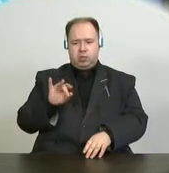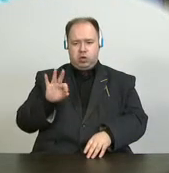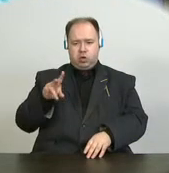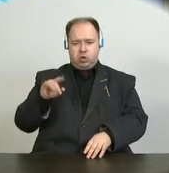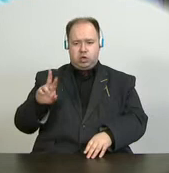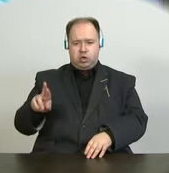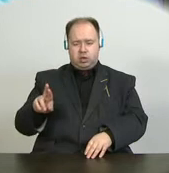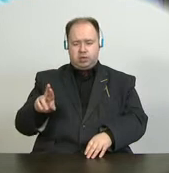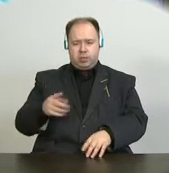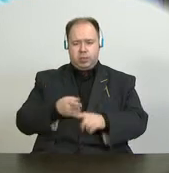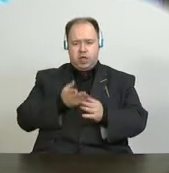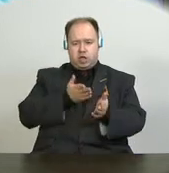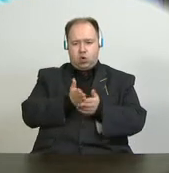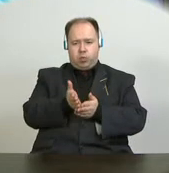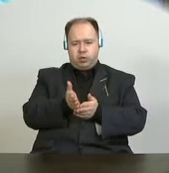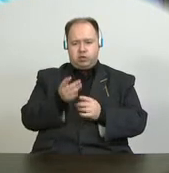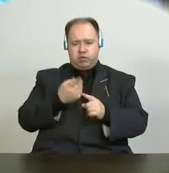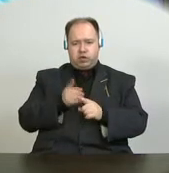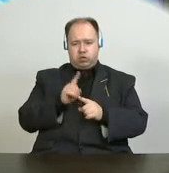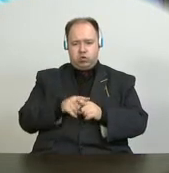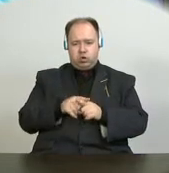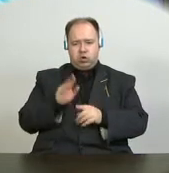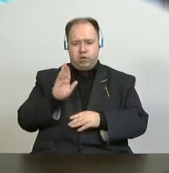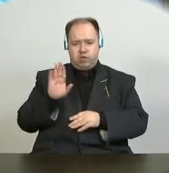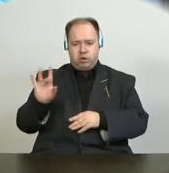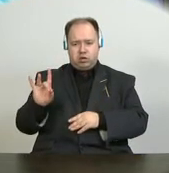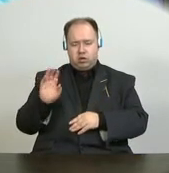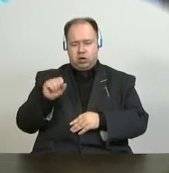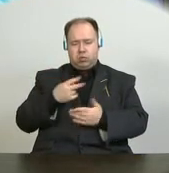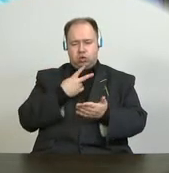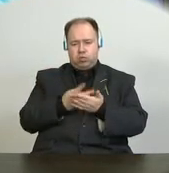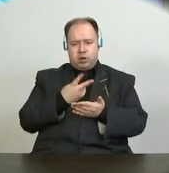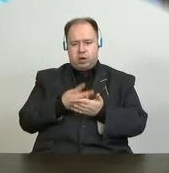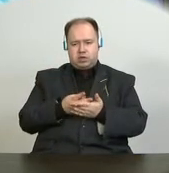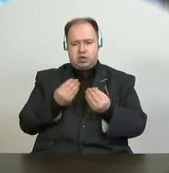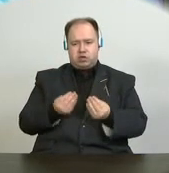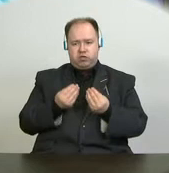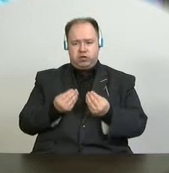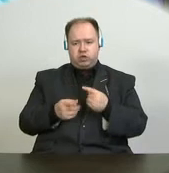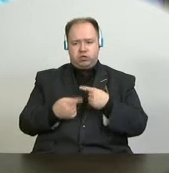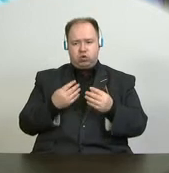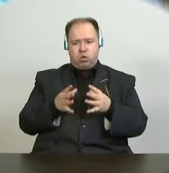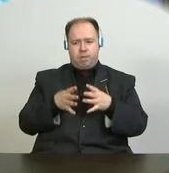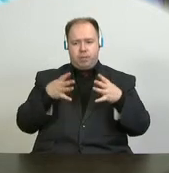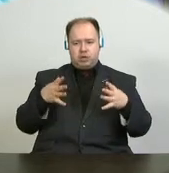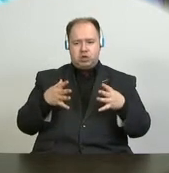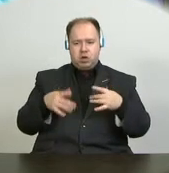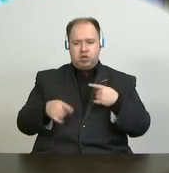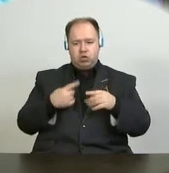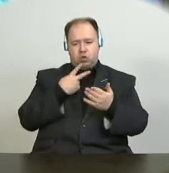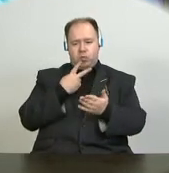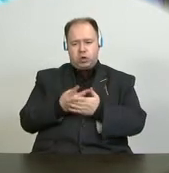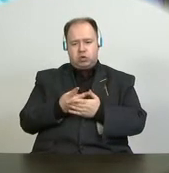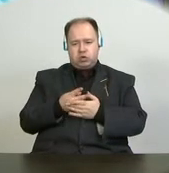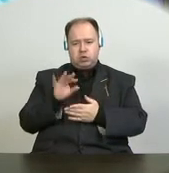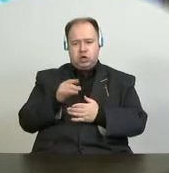такую область где именно виртуальная реальность может позволить показать вещи совершенно в другом масштабе в совершенно другом ракурсе и